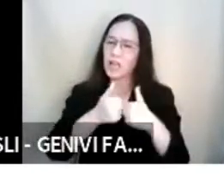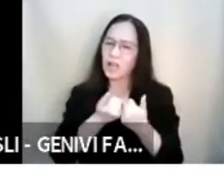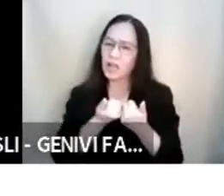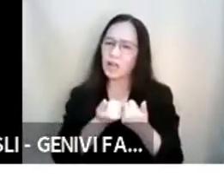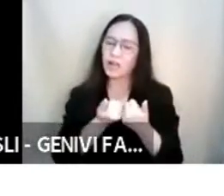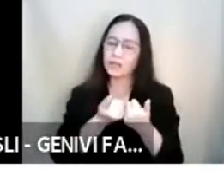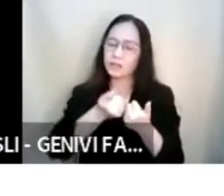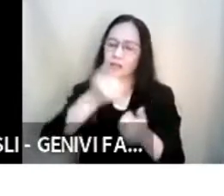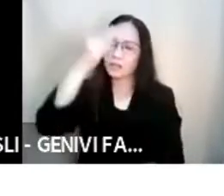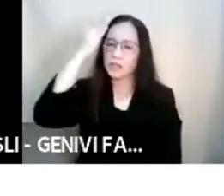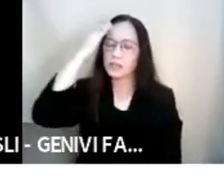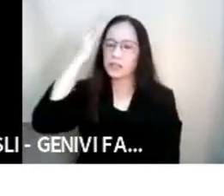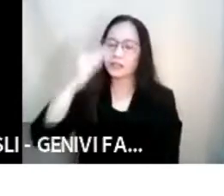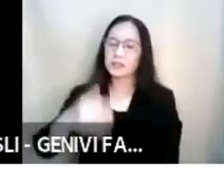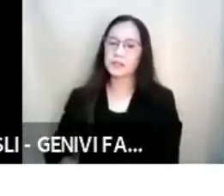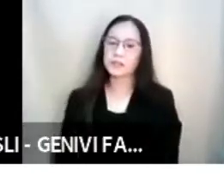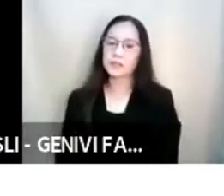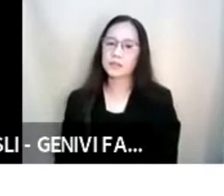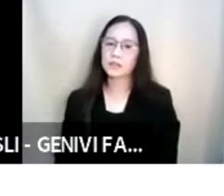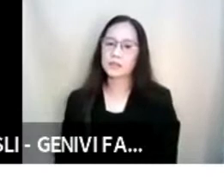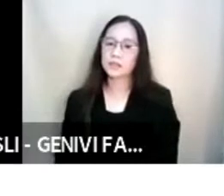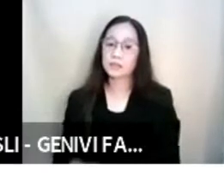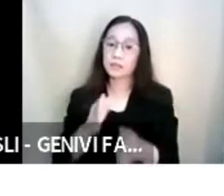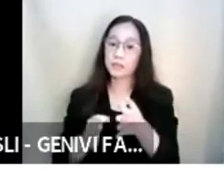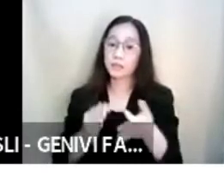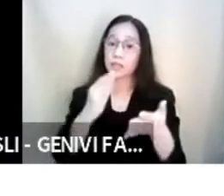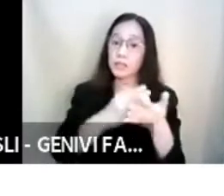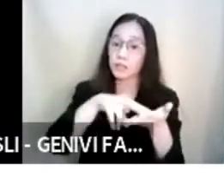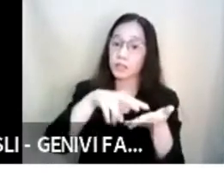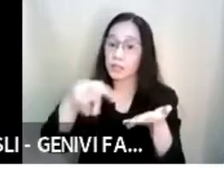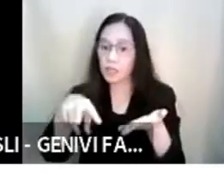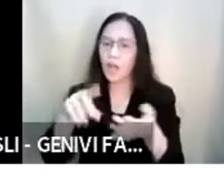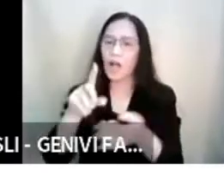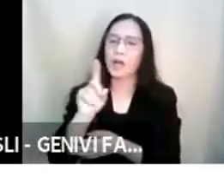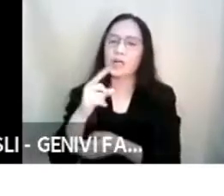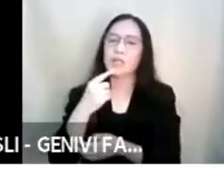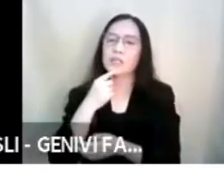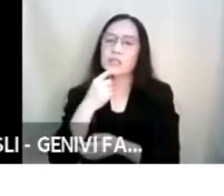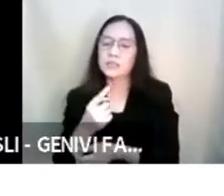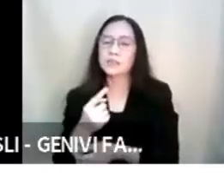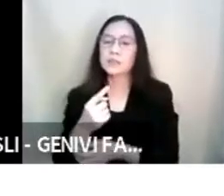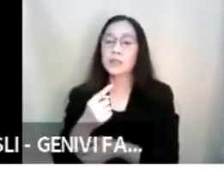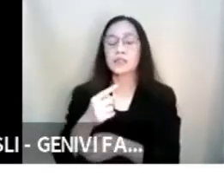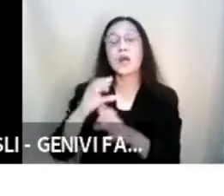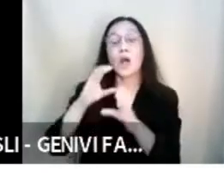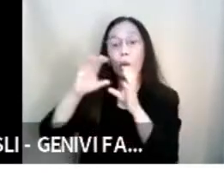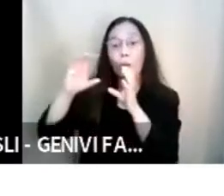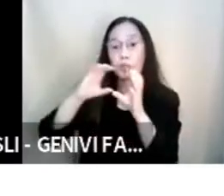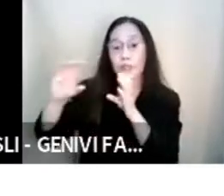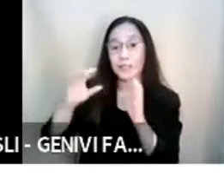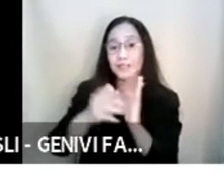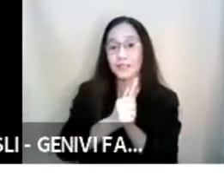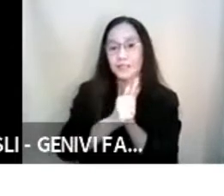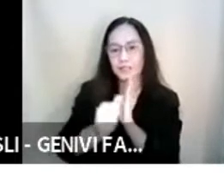malalaman kung dito na ba sila bababa? Anong sasabihin nila? That's communication skills also, no?